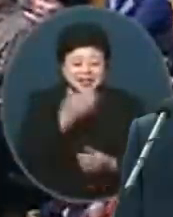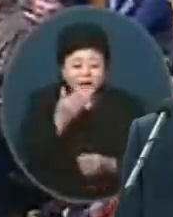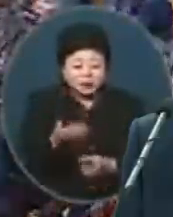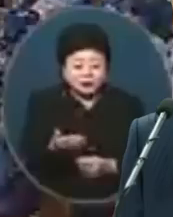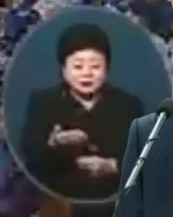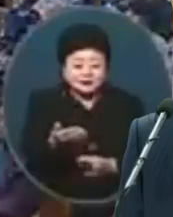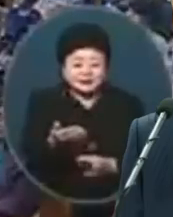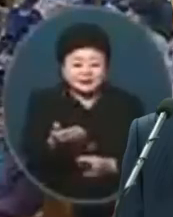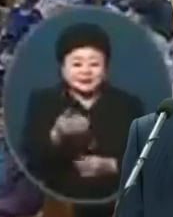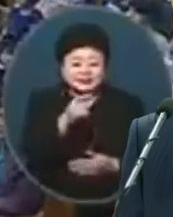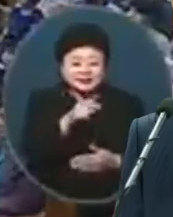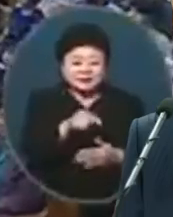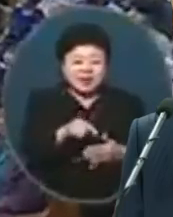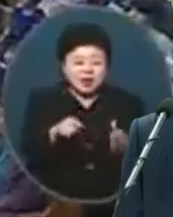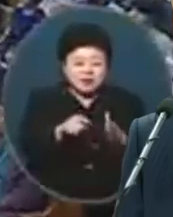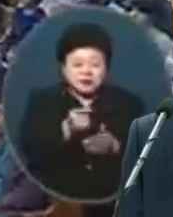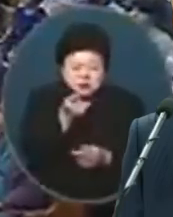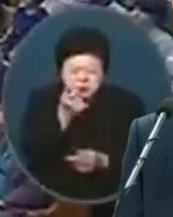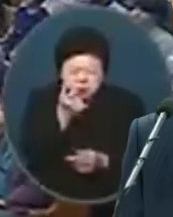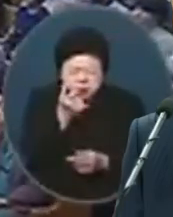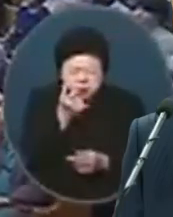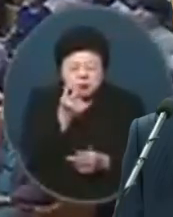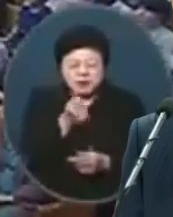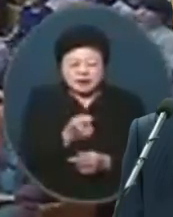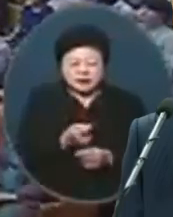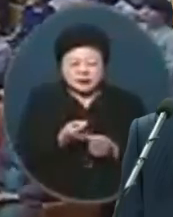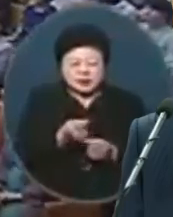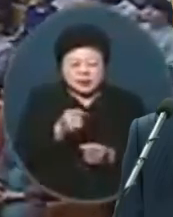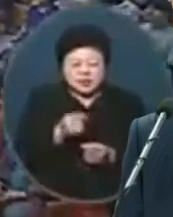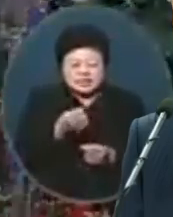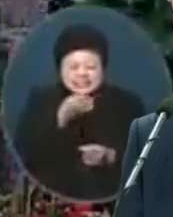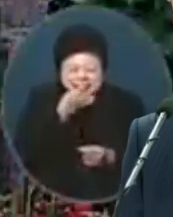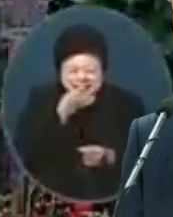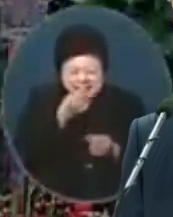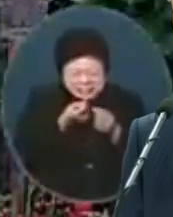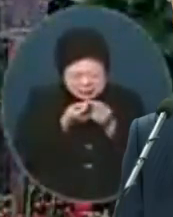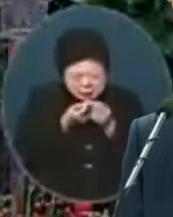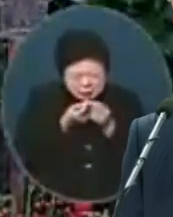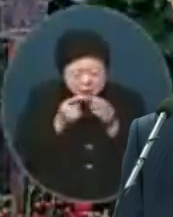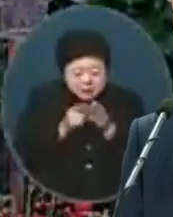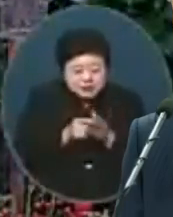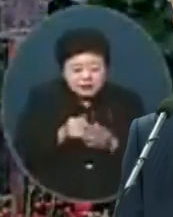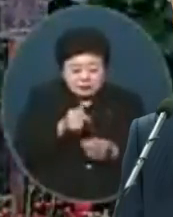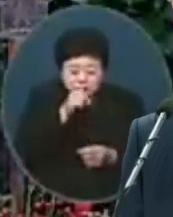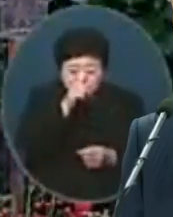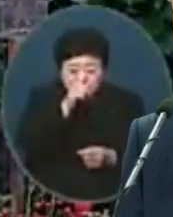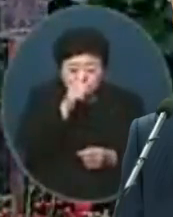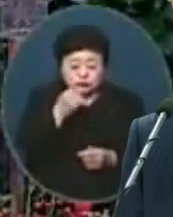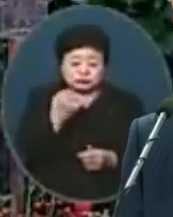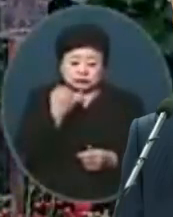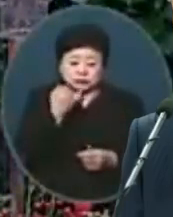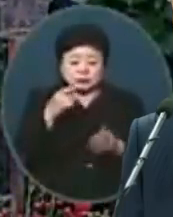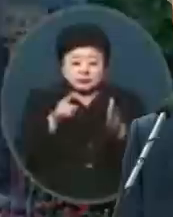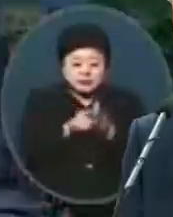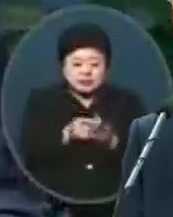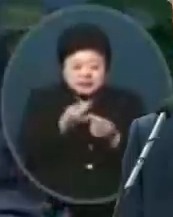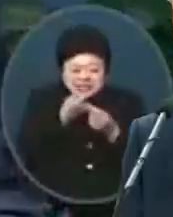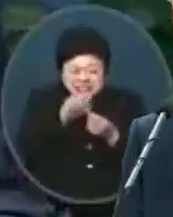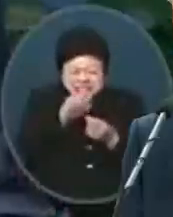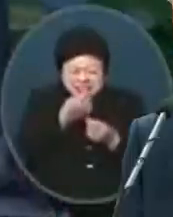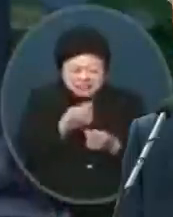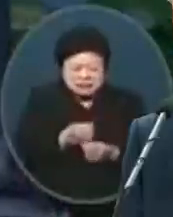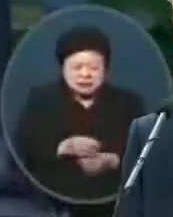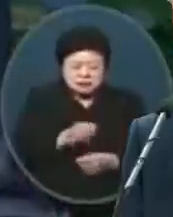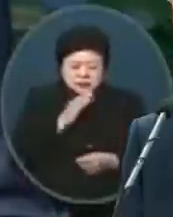여러분이 아무리 믿음이 적다 해도 겨자씨 하나일 만한 믿음이 있습니다. 그 믿음이 실제로